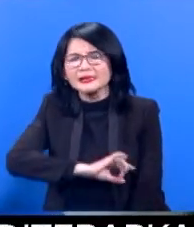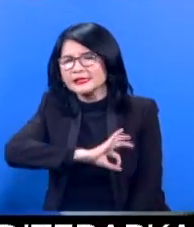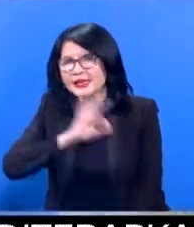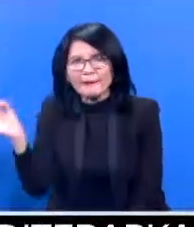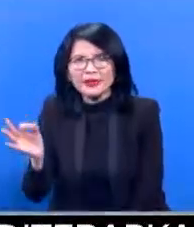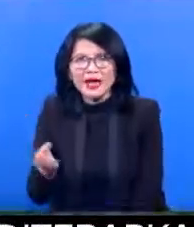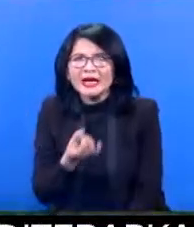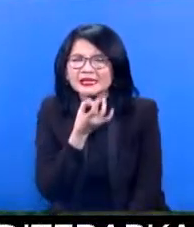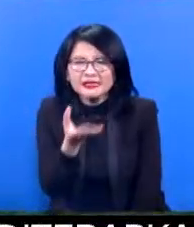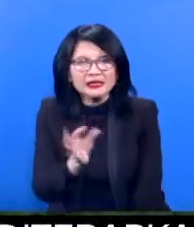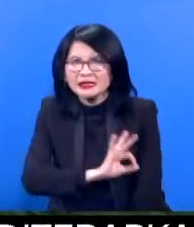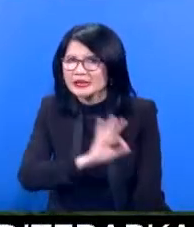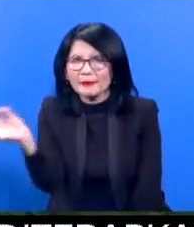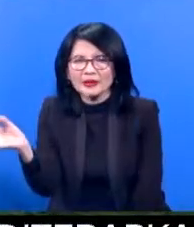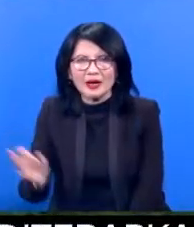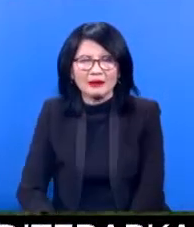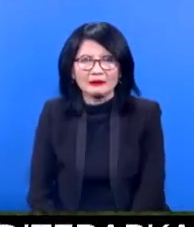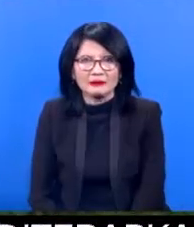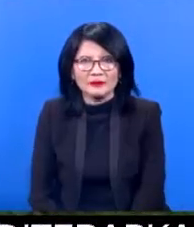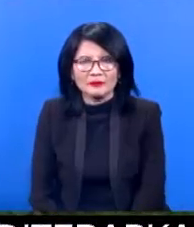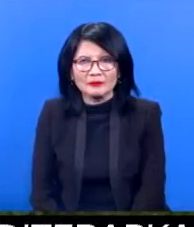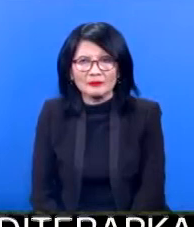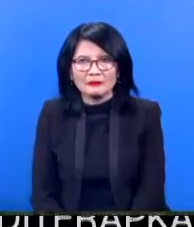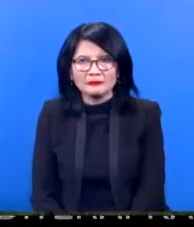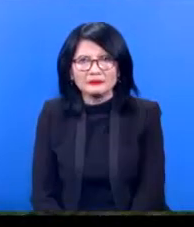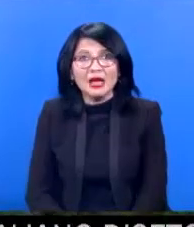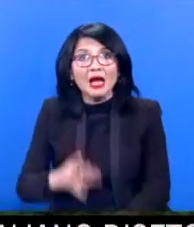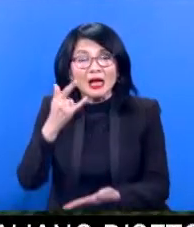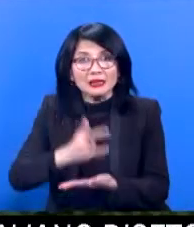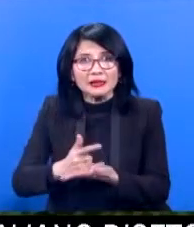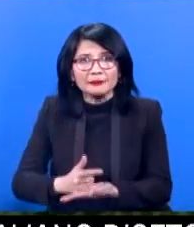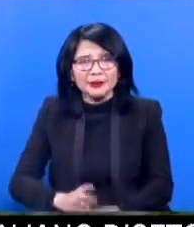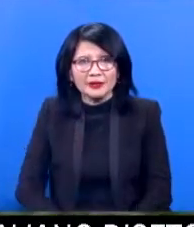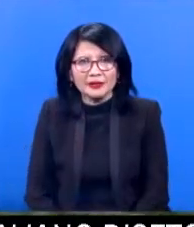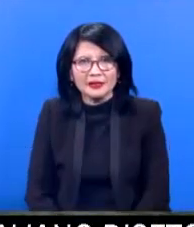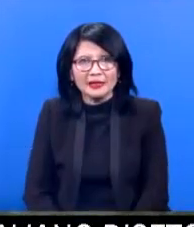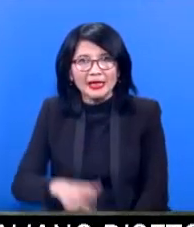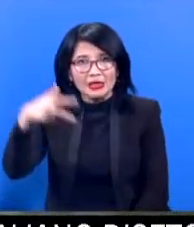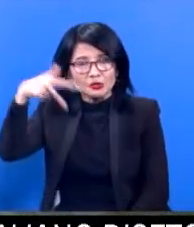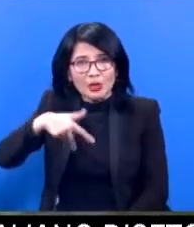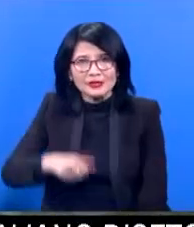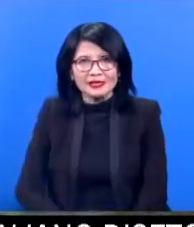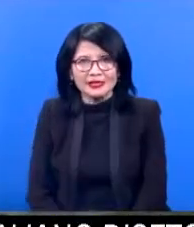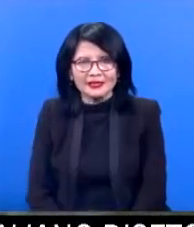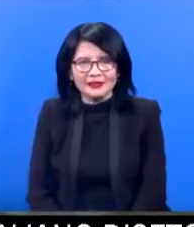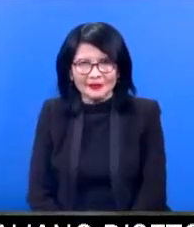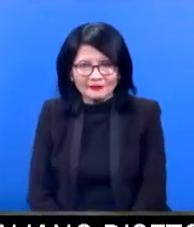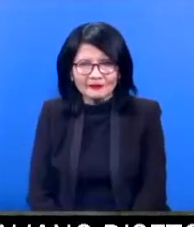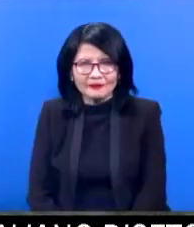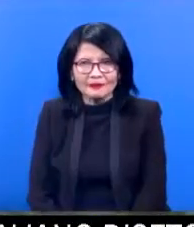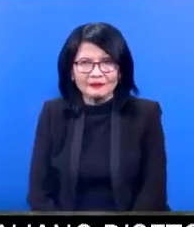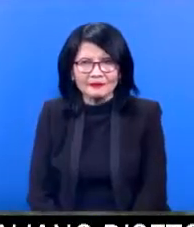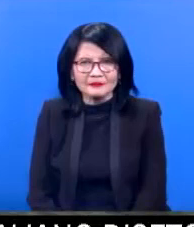izin apalagi masih dari kabupaten namun kali ini tidak berkaitan dengan pelanggaran